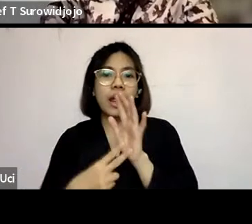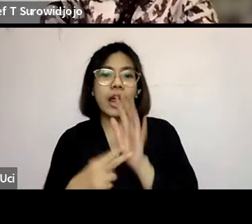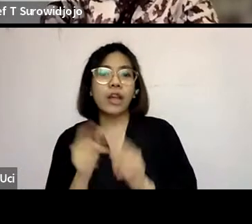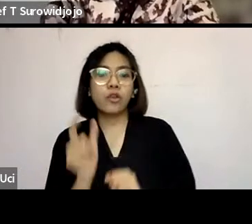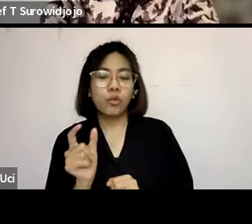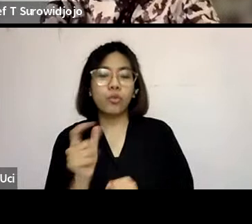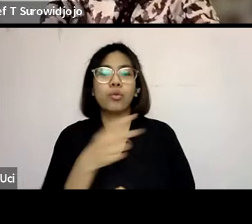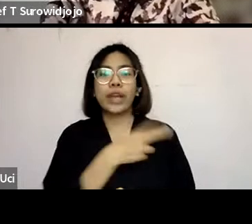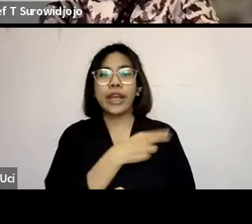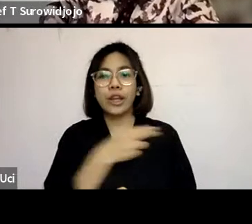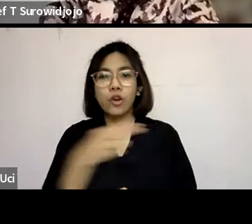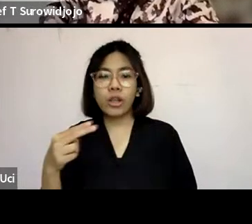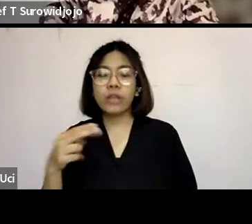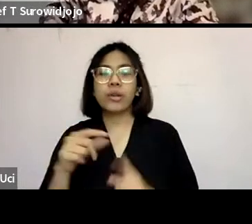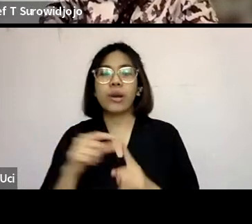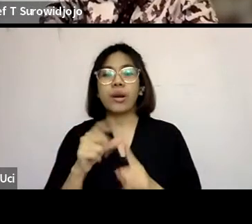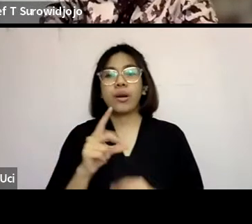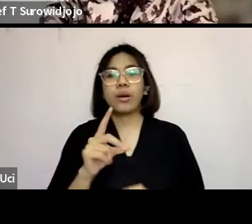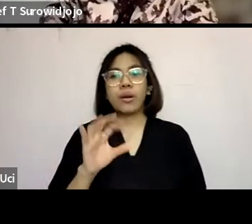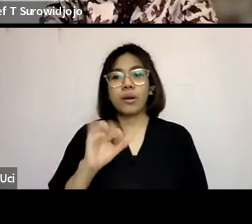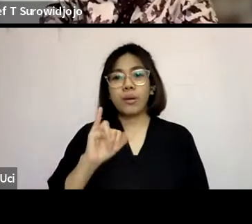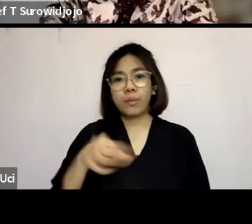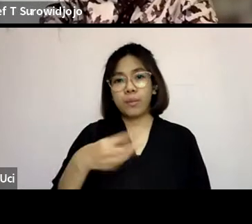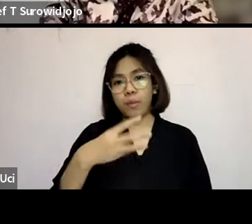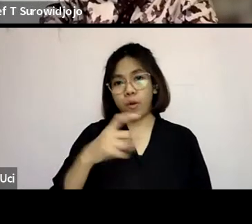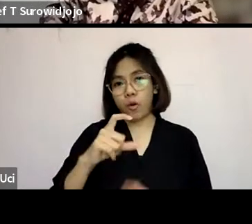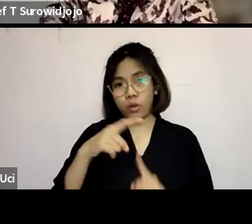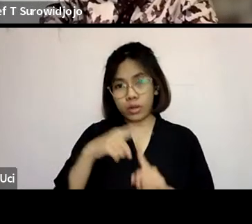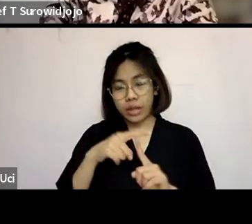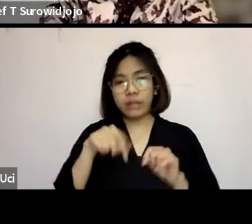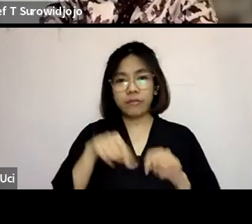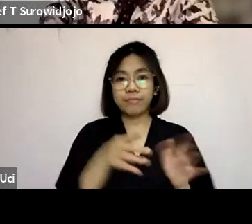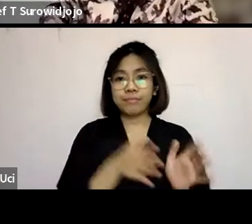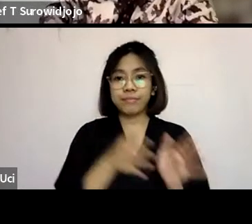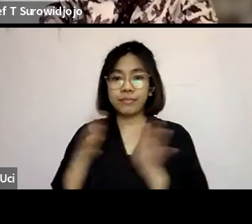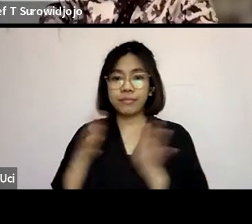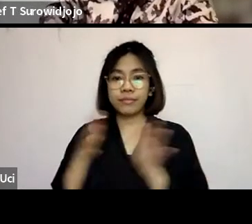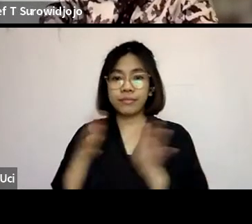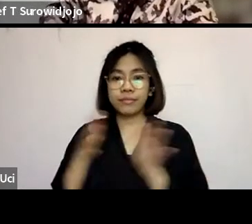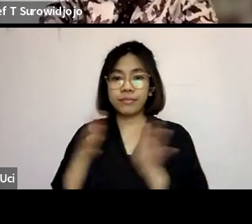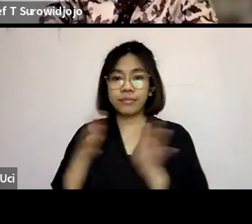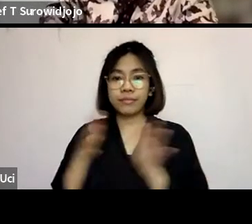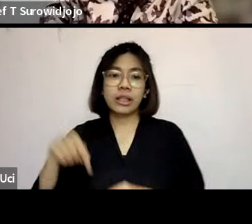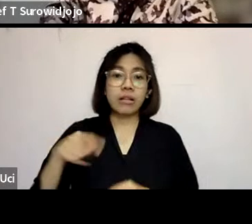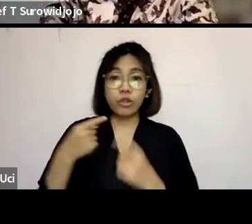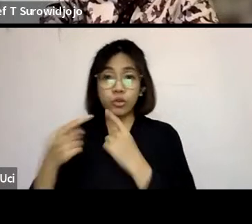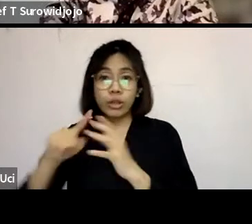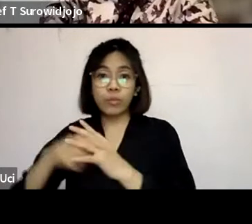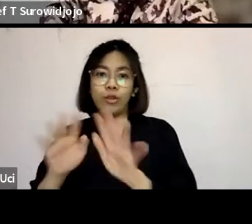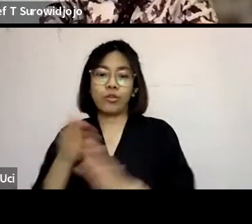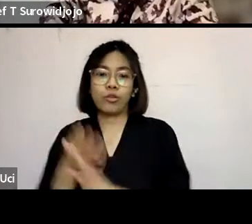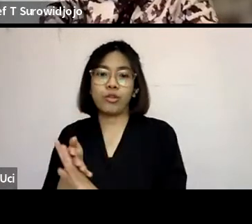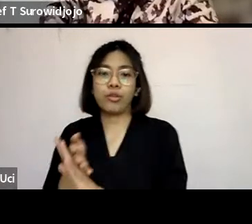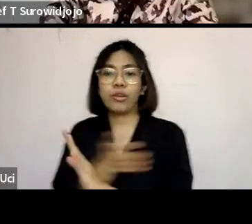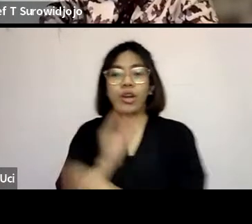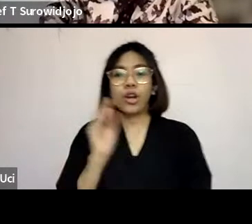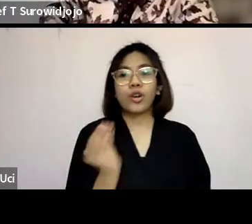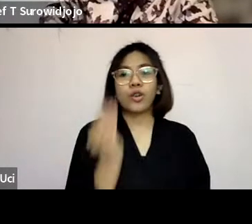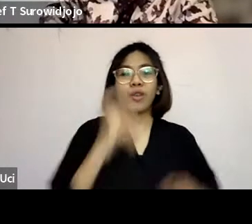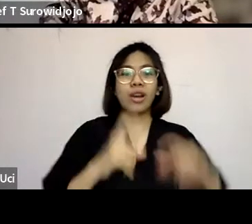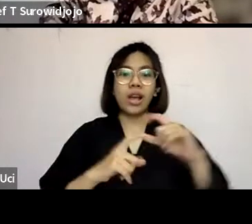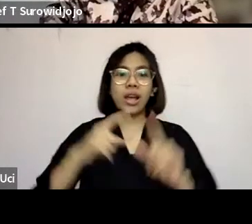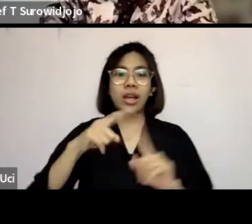nah sebelum memulai diskusi Saya akan mengundang ke Pak Arif surowijoyo ketua es teh Indonesia jentera